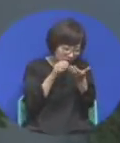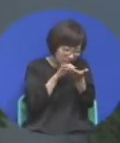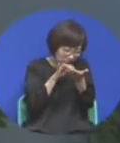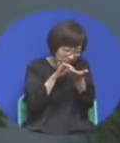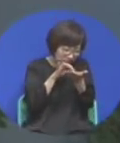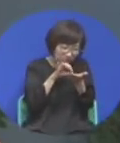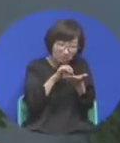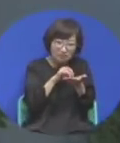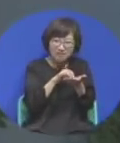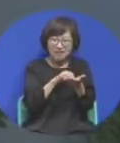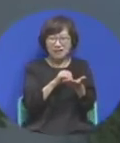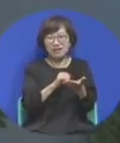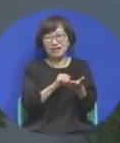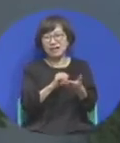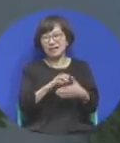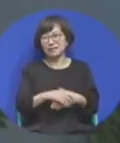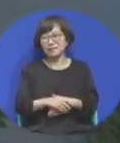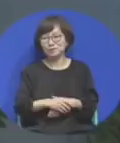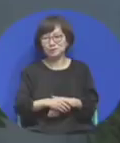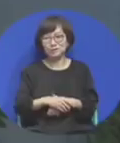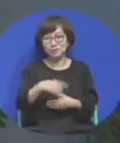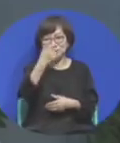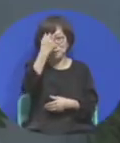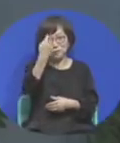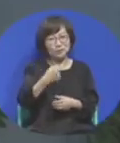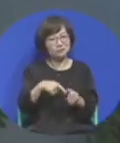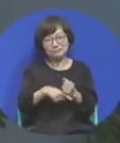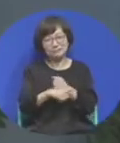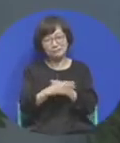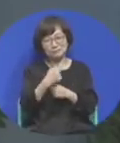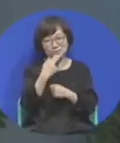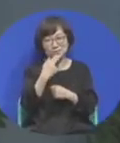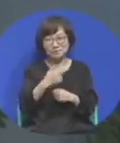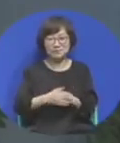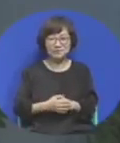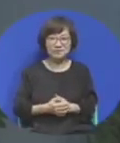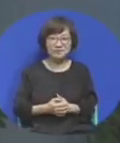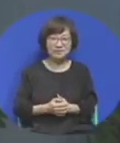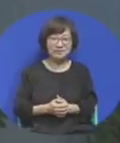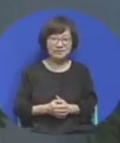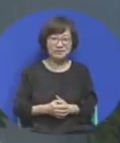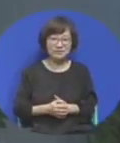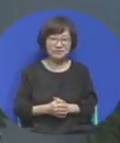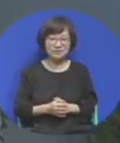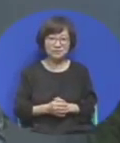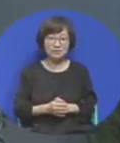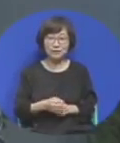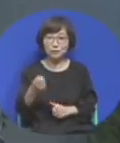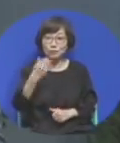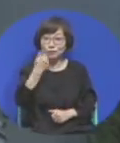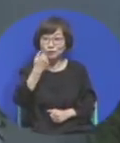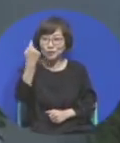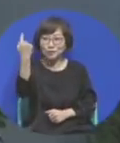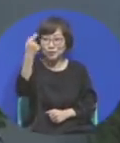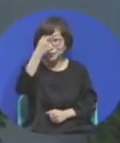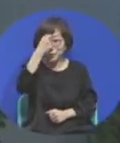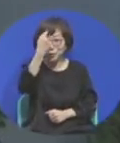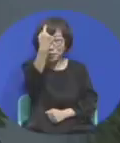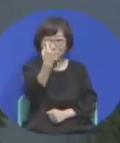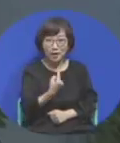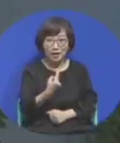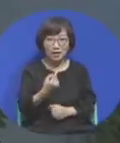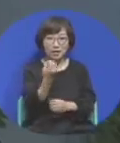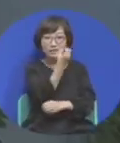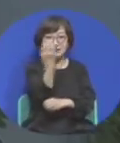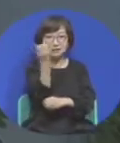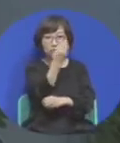하는 거죠. And because there's no reason for them to come and yet they're sitting here, they're just sitting there playing with games on their phones. 또 신문도 보고 말이야. There are some people who